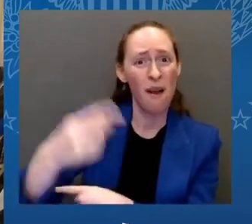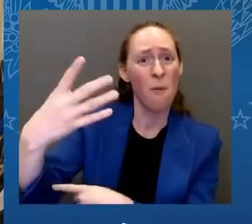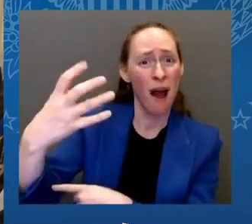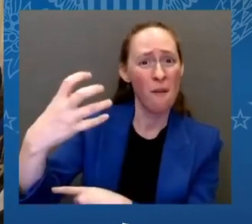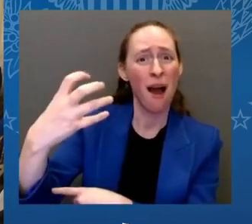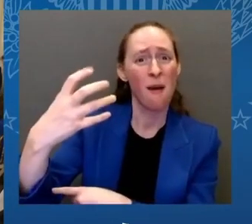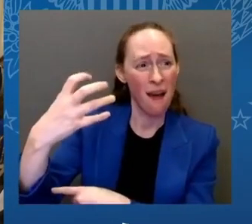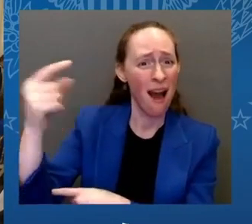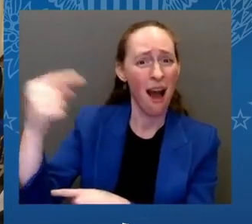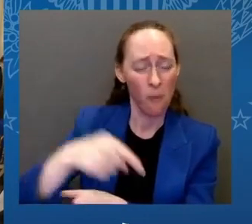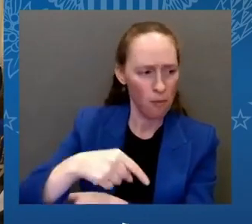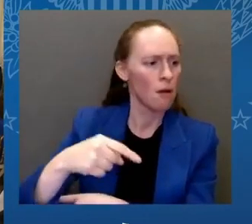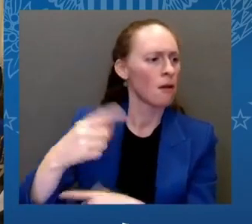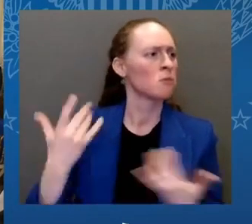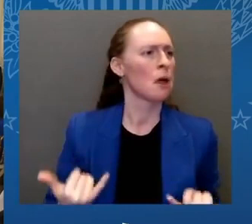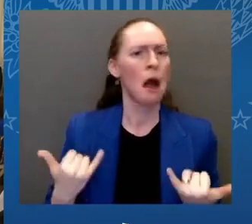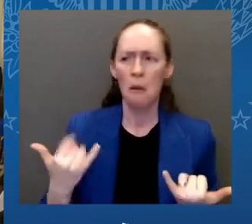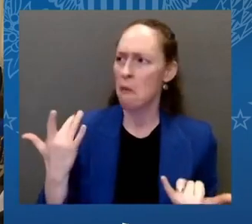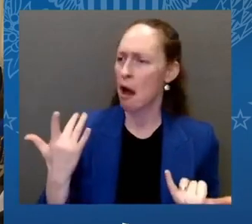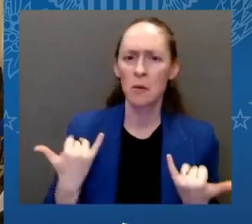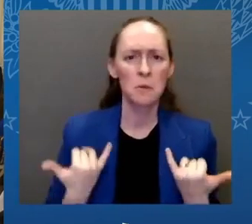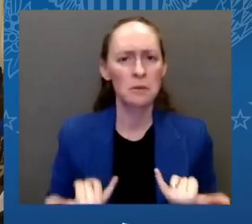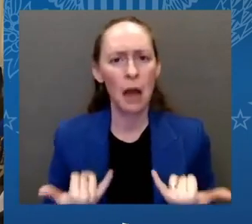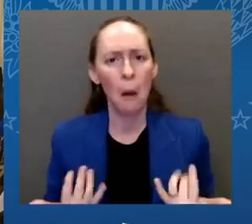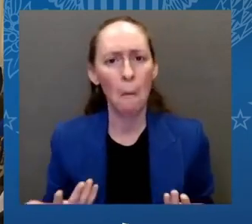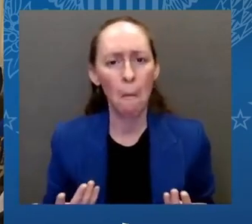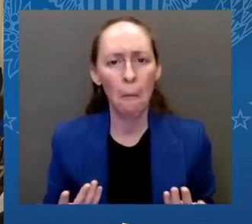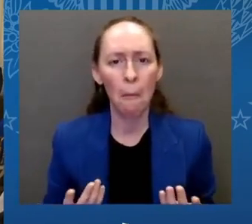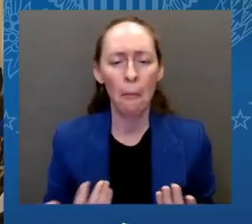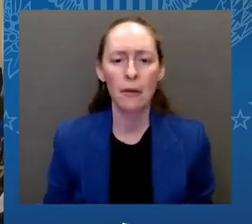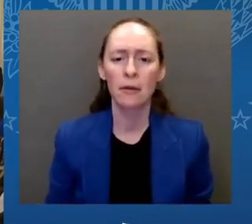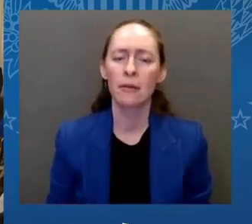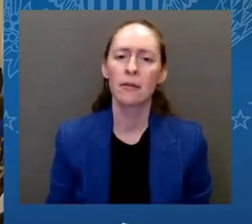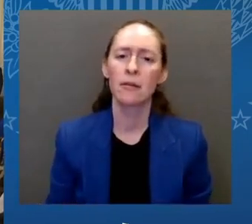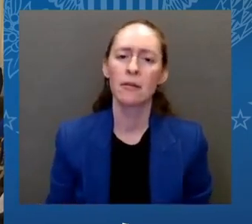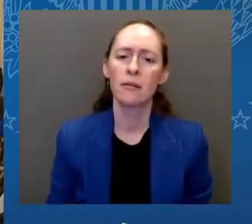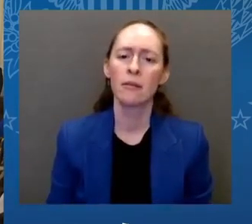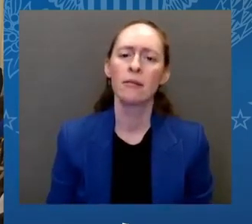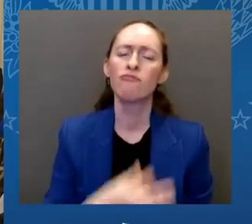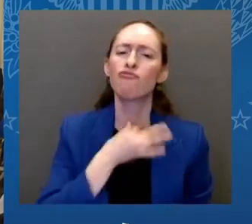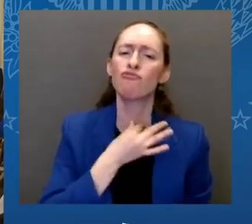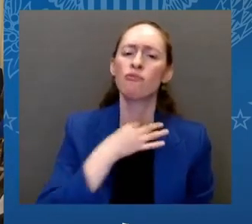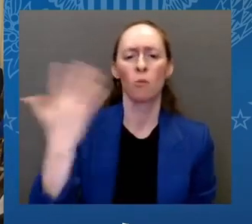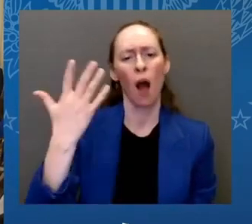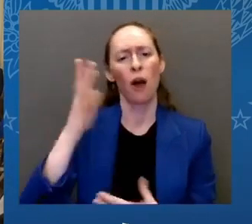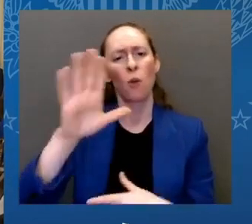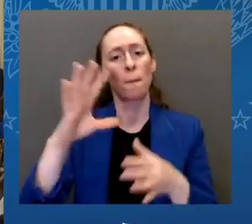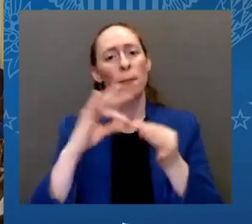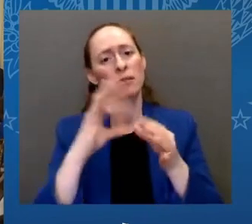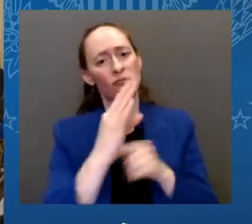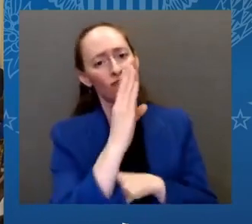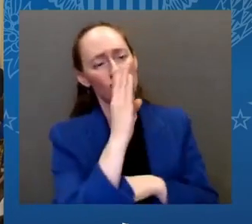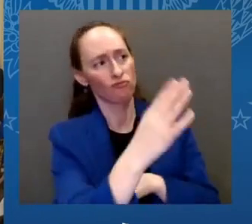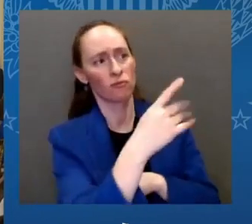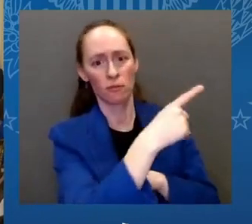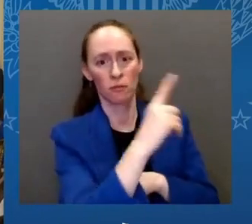зараз ви приїхали? Можете сказати, що ви думаєте? Який меседж ви можете послати президенту Путіну? Бо 24 години тому